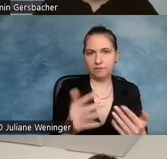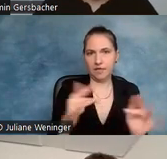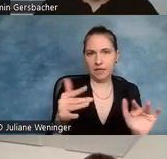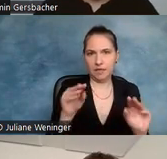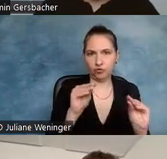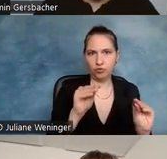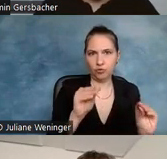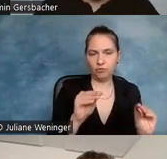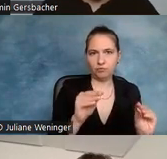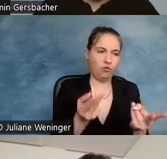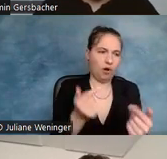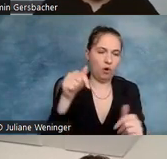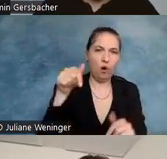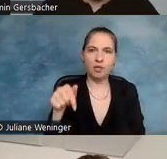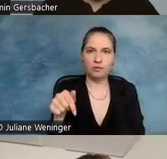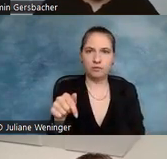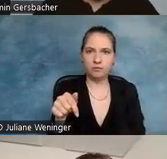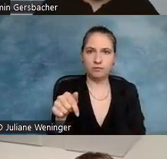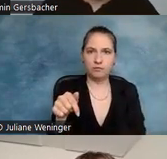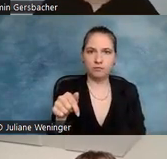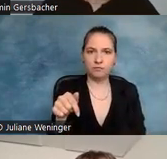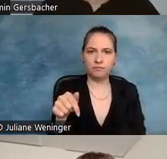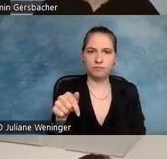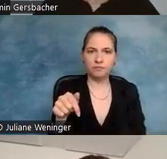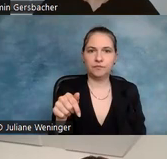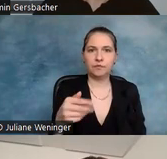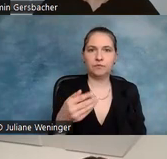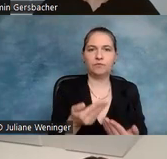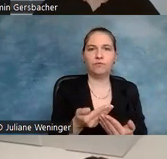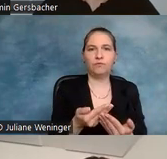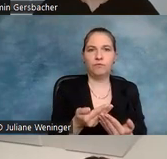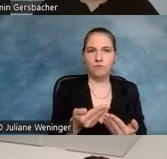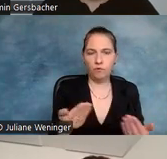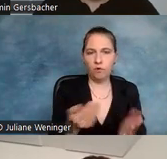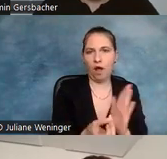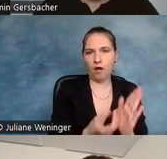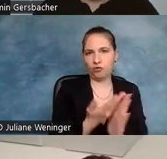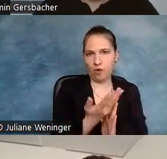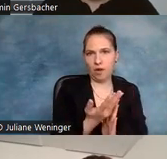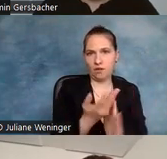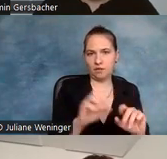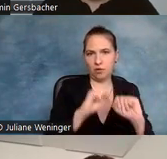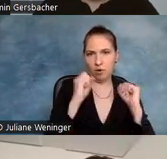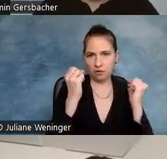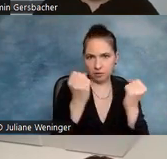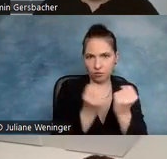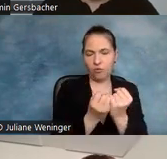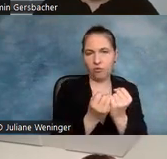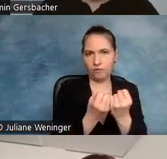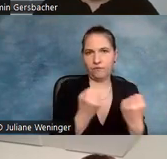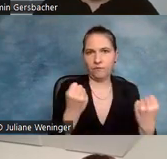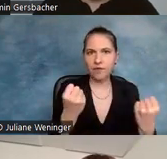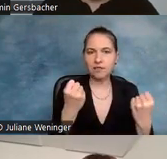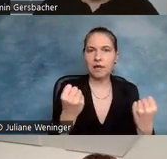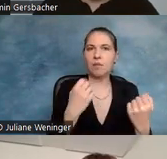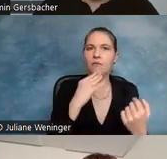dann auch, wo wir das auf einer Webseite festhalten, was die aktuelle Version ist. Aber wir sind dran